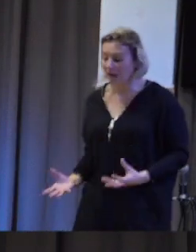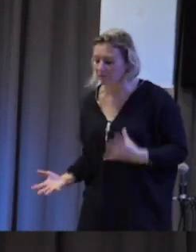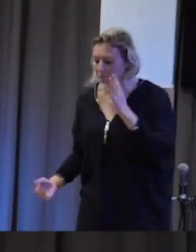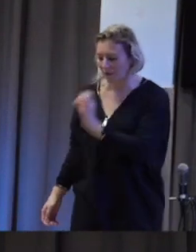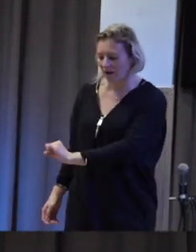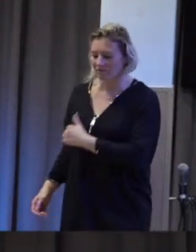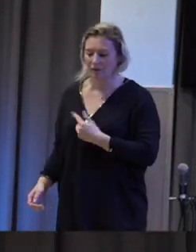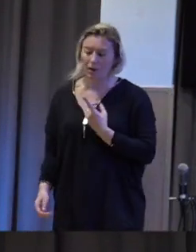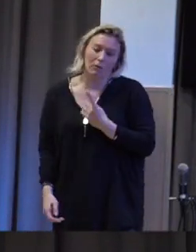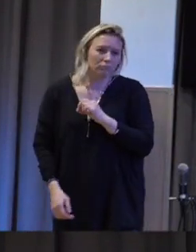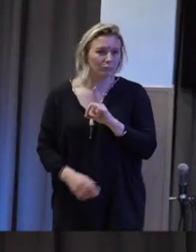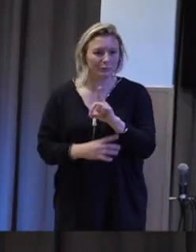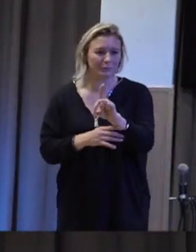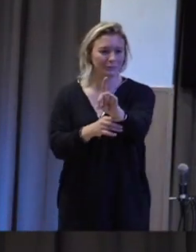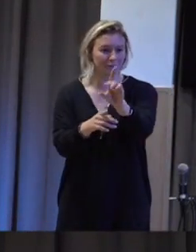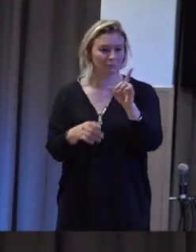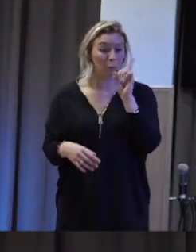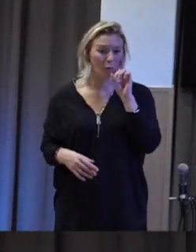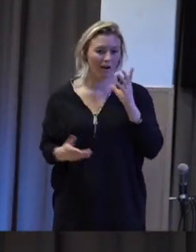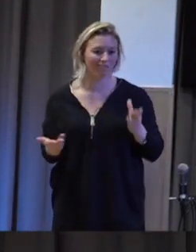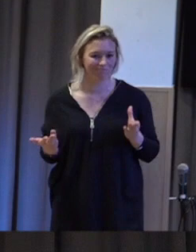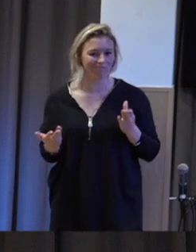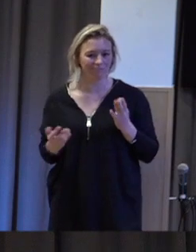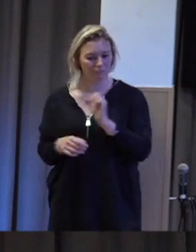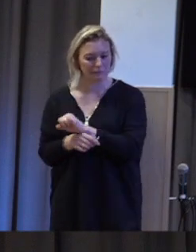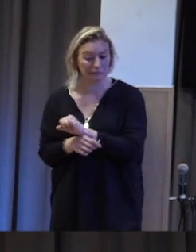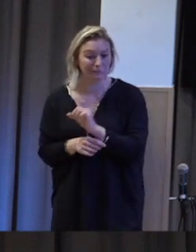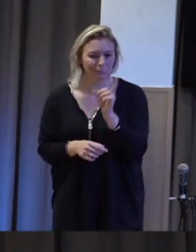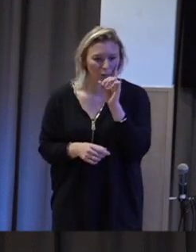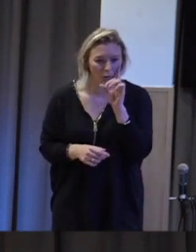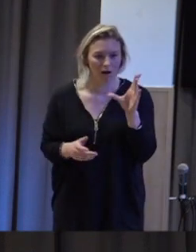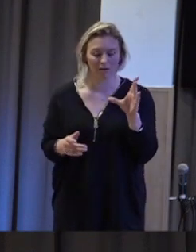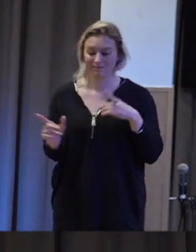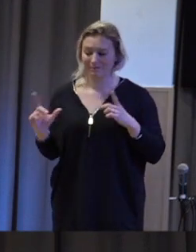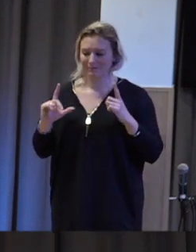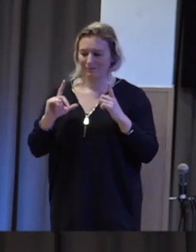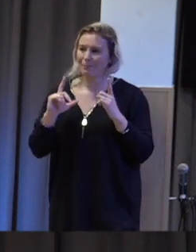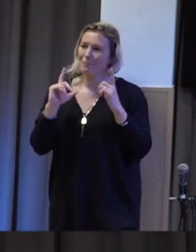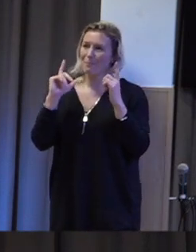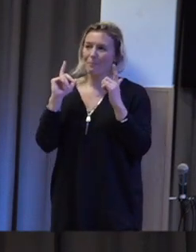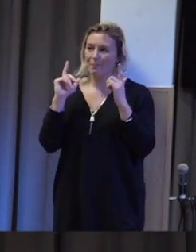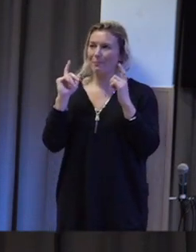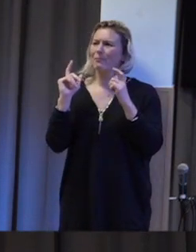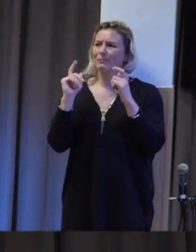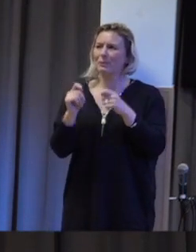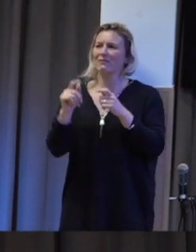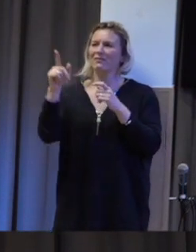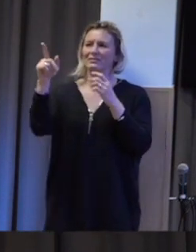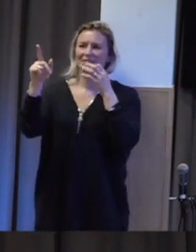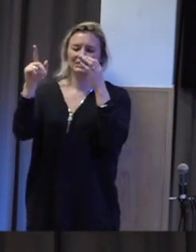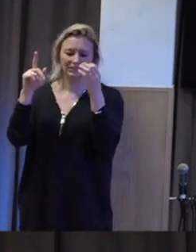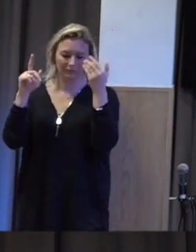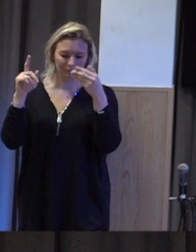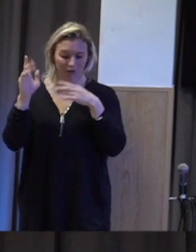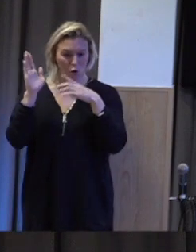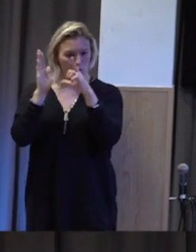nous passons notre chemin? J'ai appelé cette partie sous couvert de la loi.